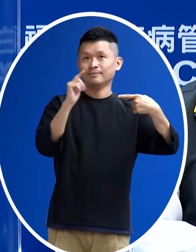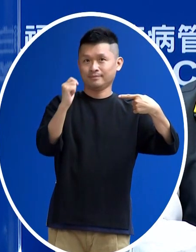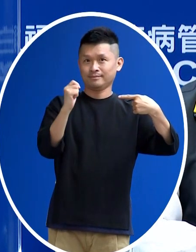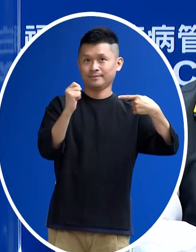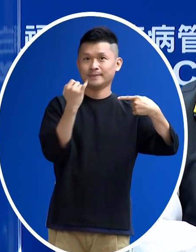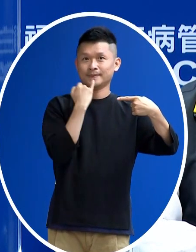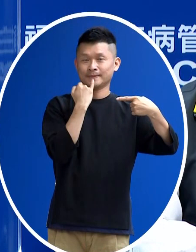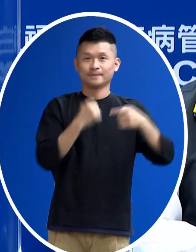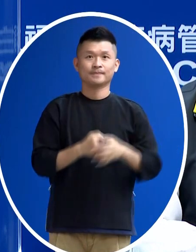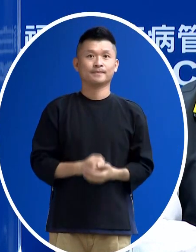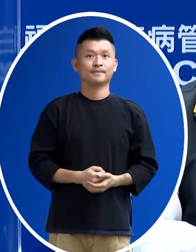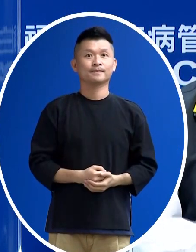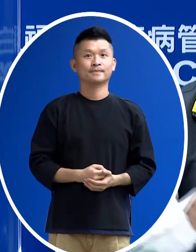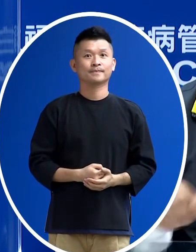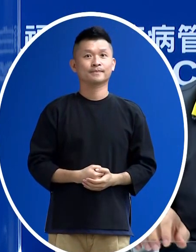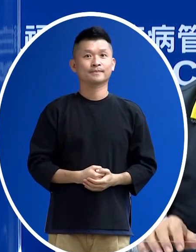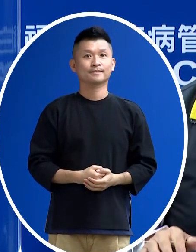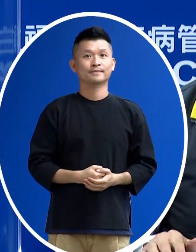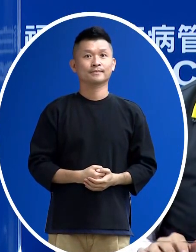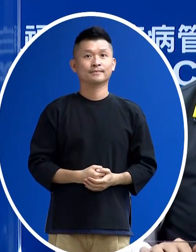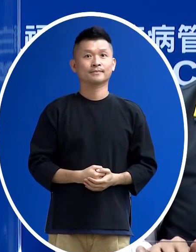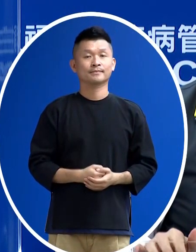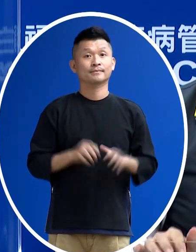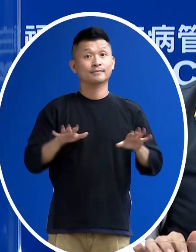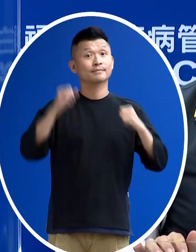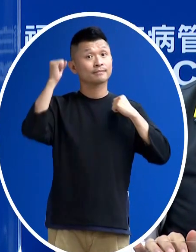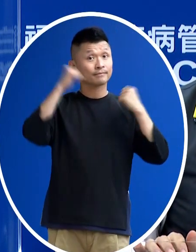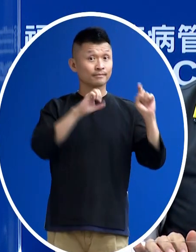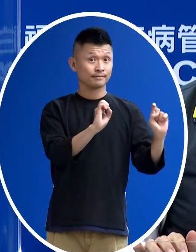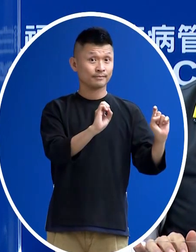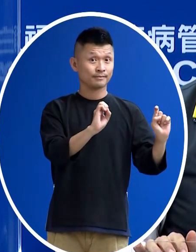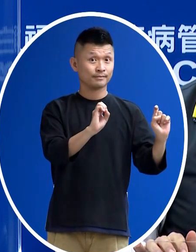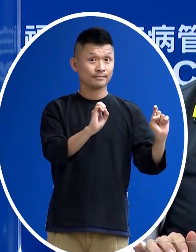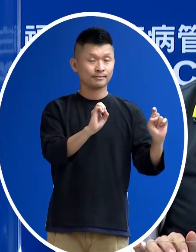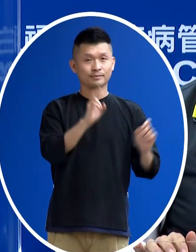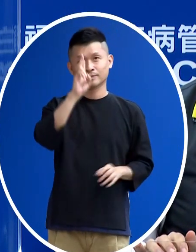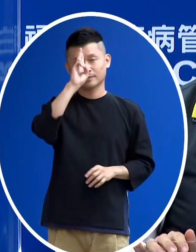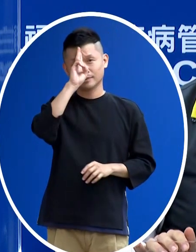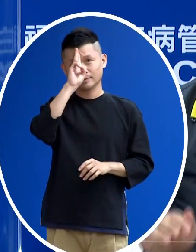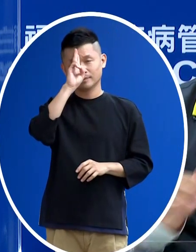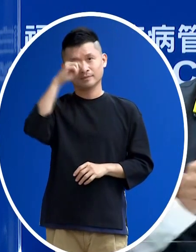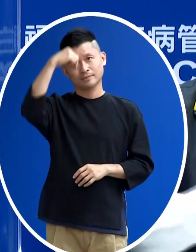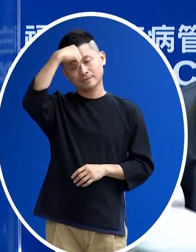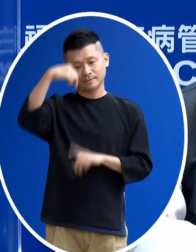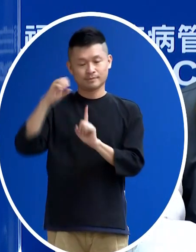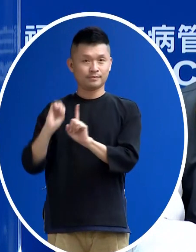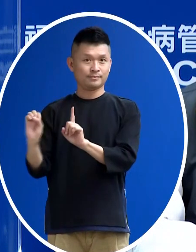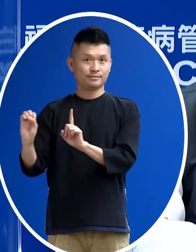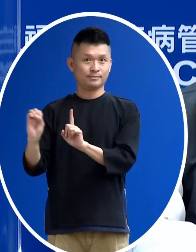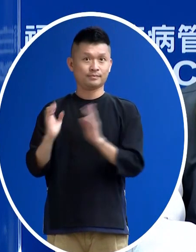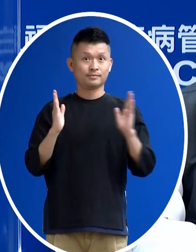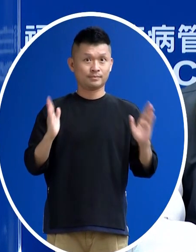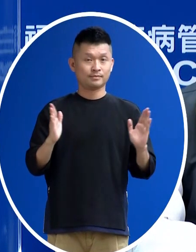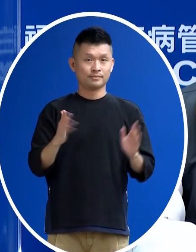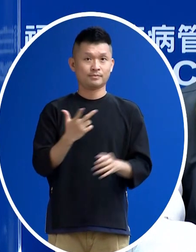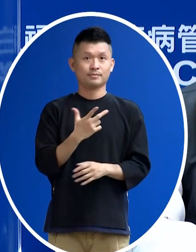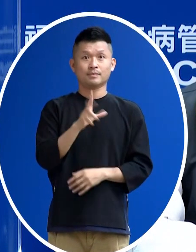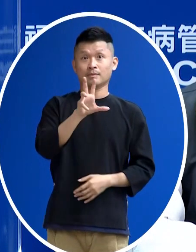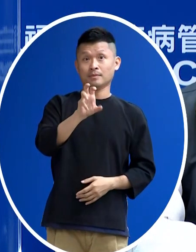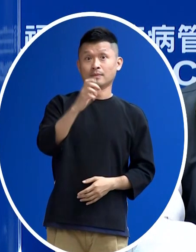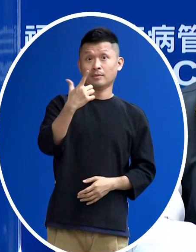苗，那在从今天早上10点到中午的1点钟的时候，已经有